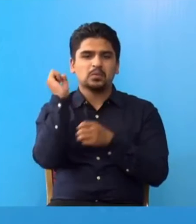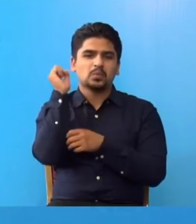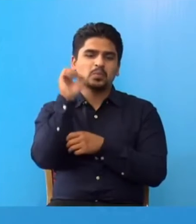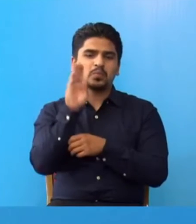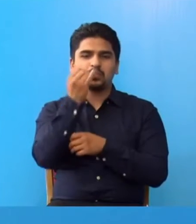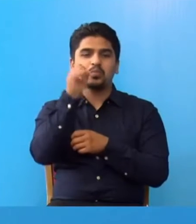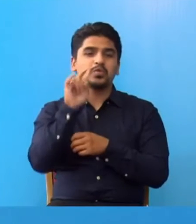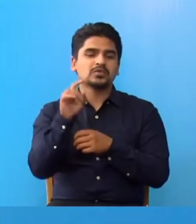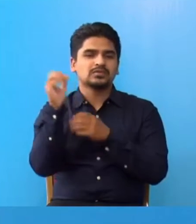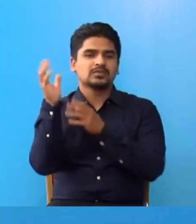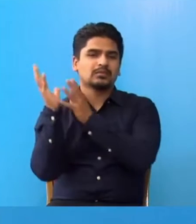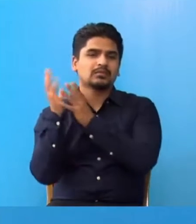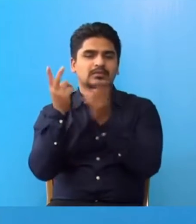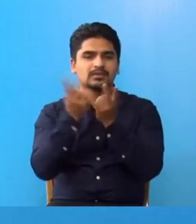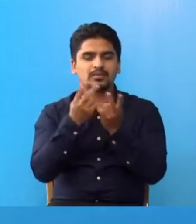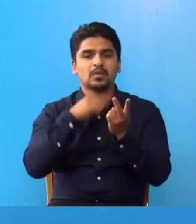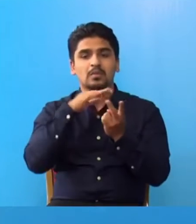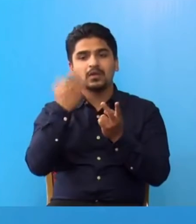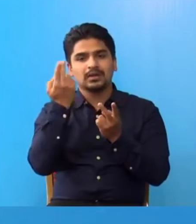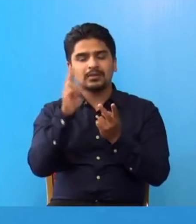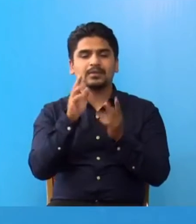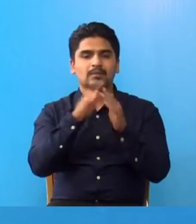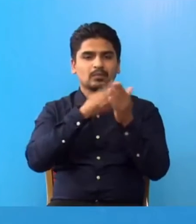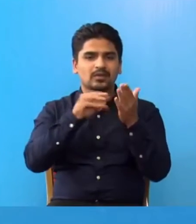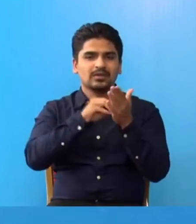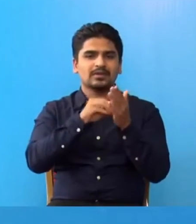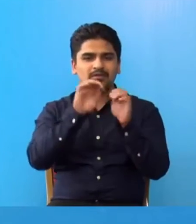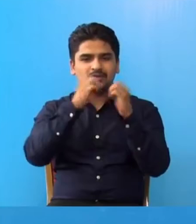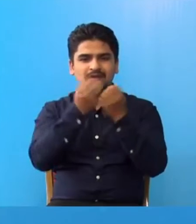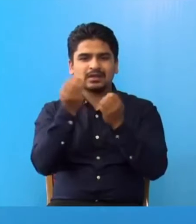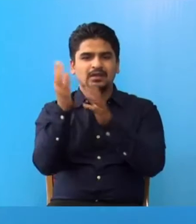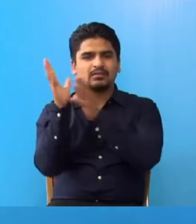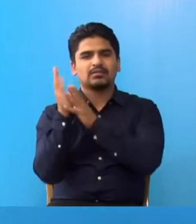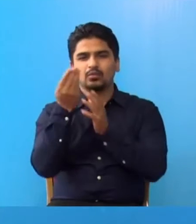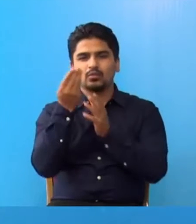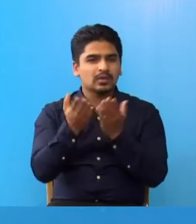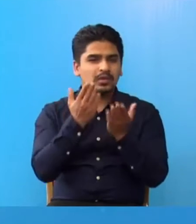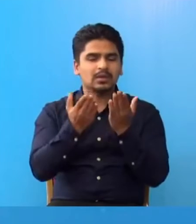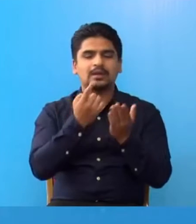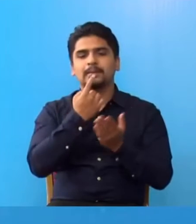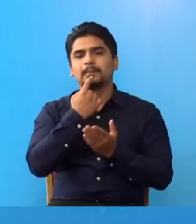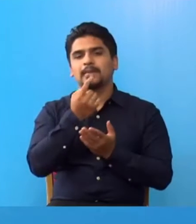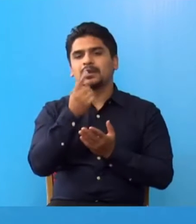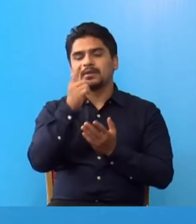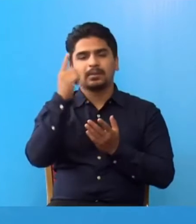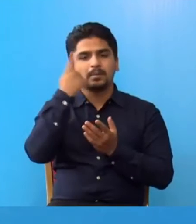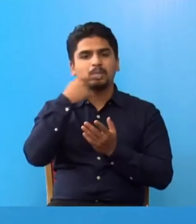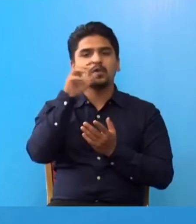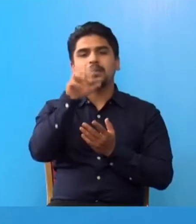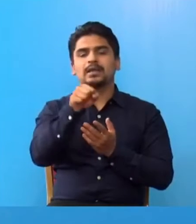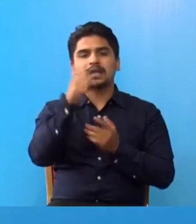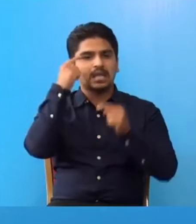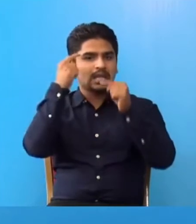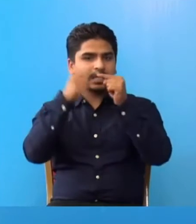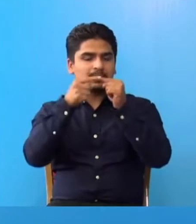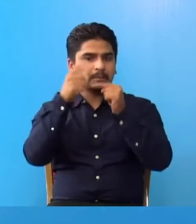मो मोरे वनेबर मेरू परिवार मेरी समाज लाई काई बहार परदेया नकी मनने किसिम को एक मनो भिज्ञान नेगेटिव मनो